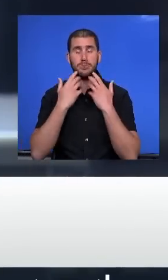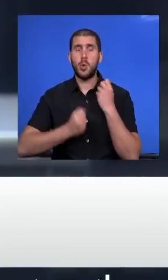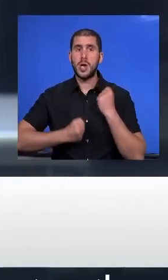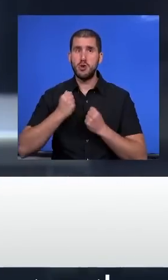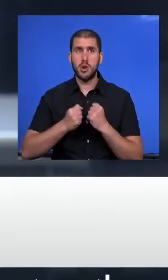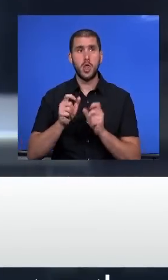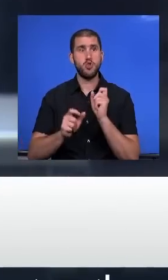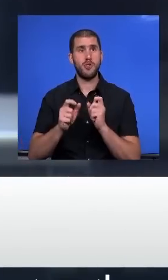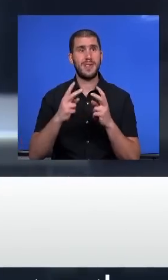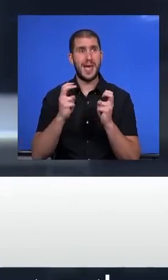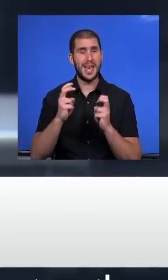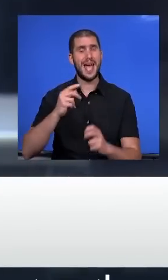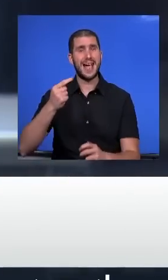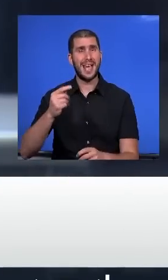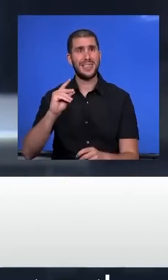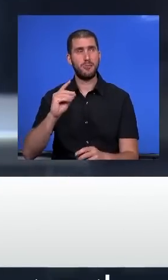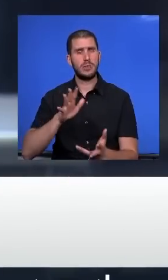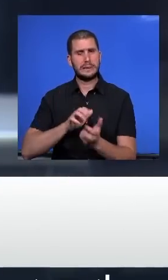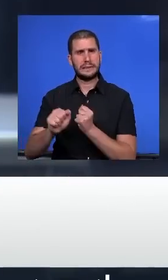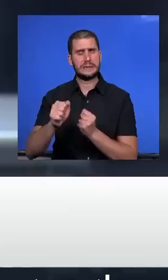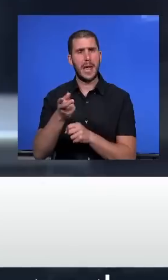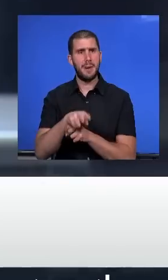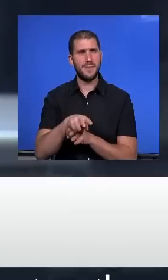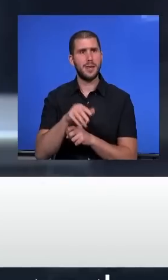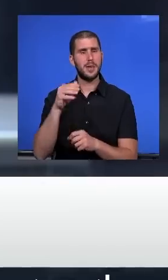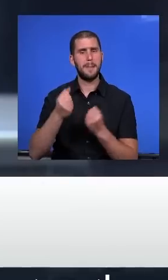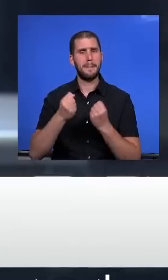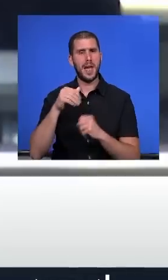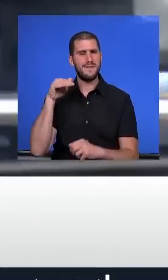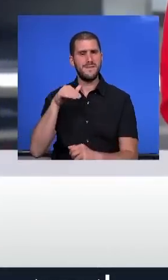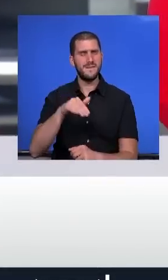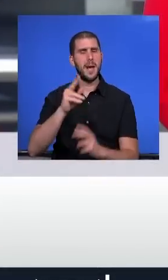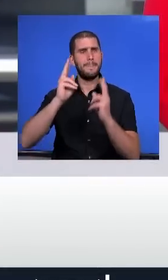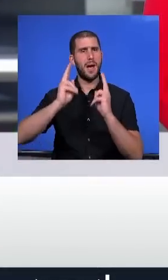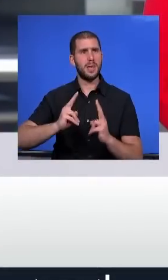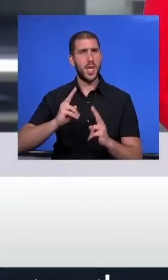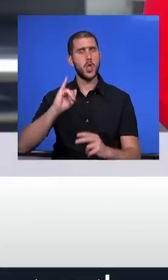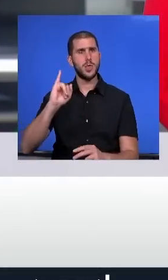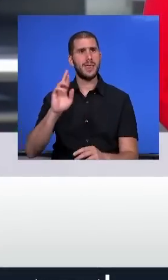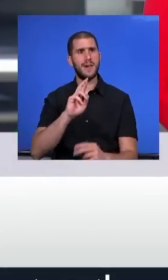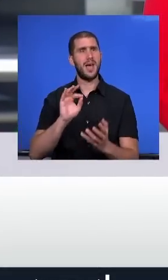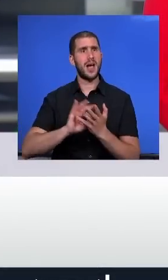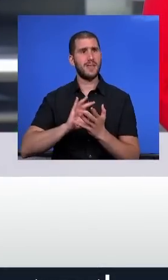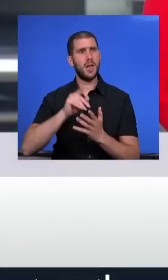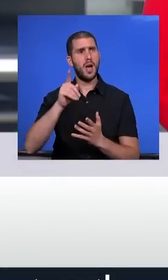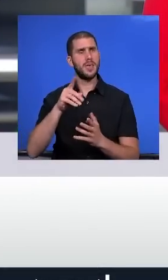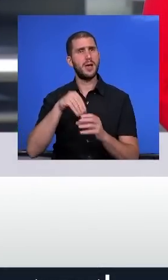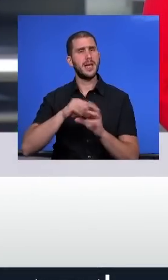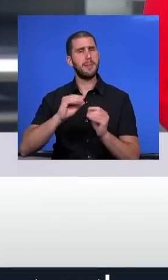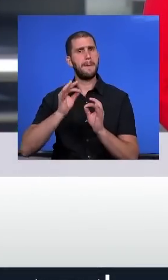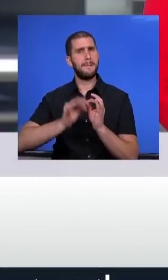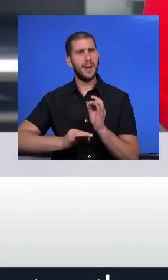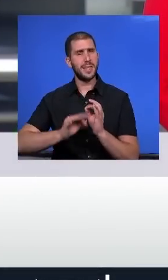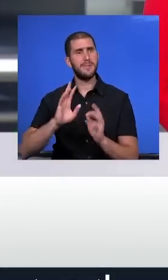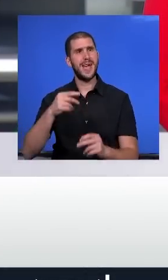תושבת העיר גלית דאבוש נמחצה למוות בהידרדרות רכב בחניון. יונתן רווה, כתבנו, אתה מצטרף עם הפרטים,